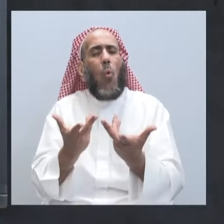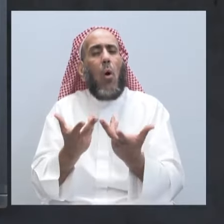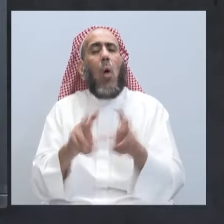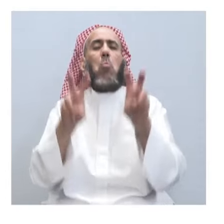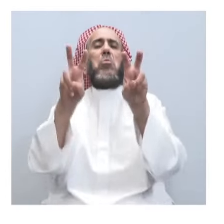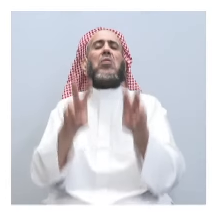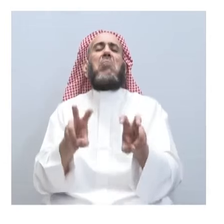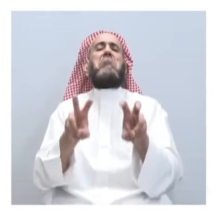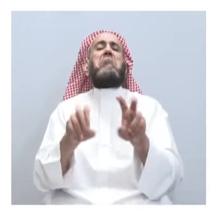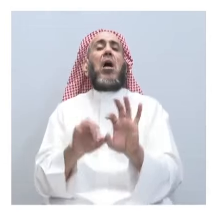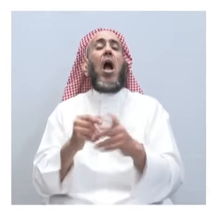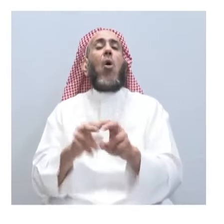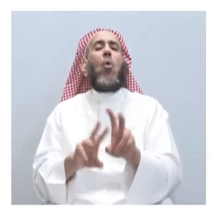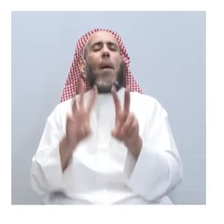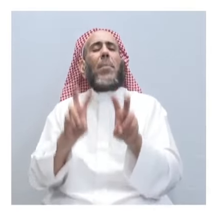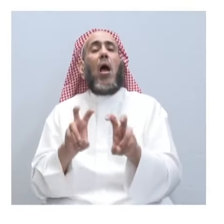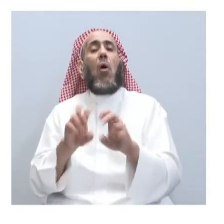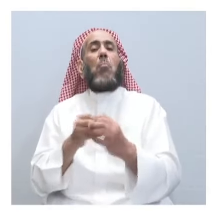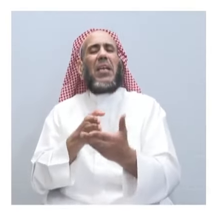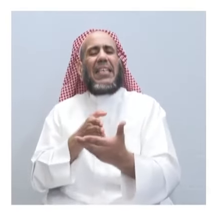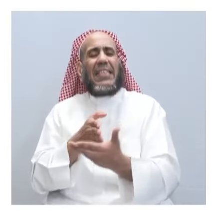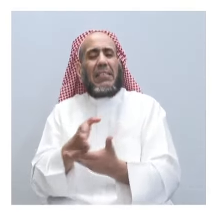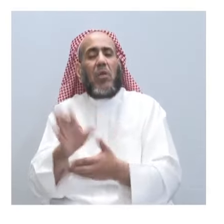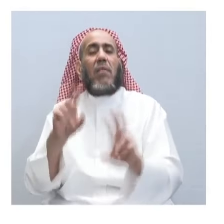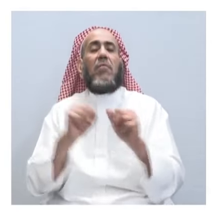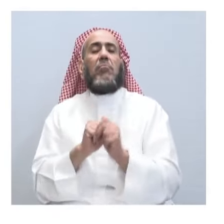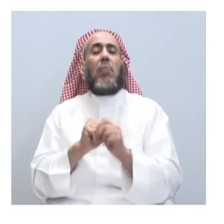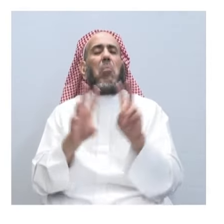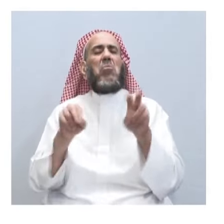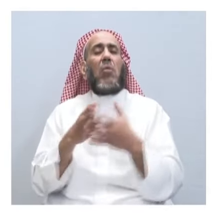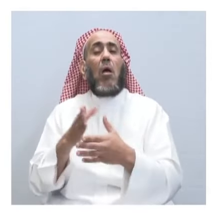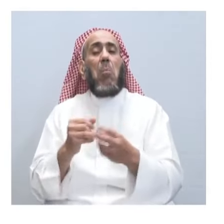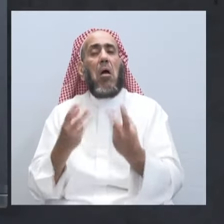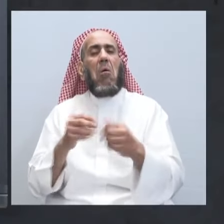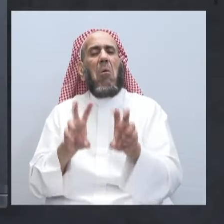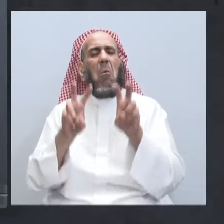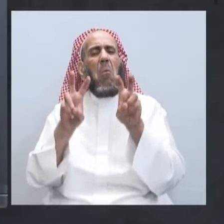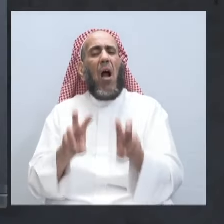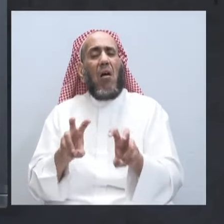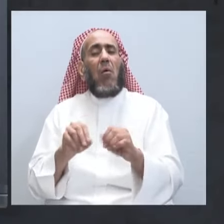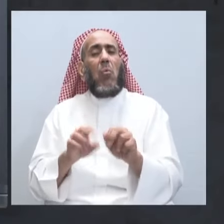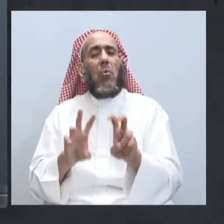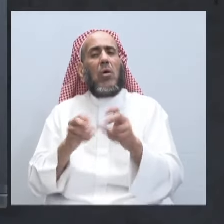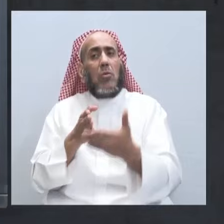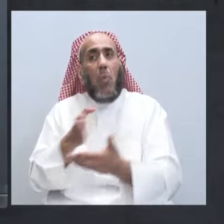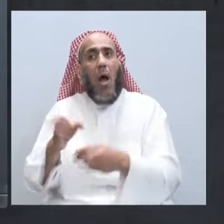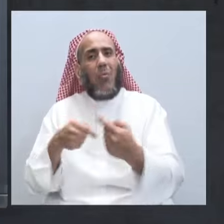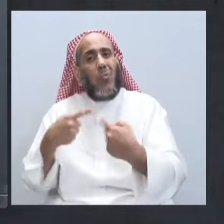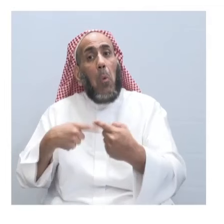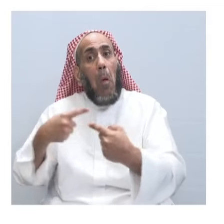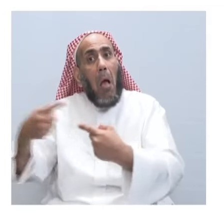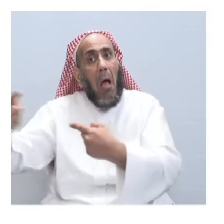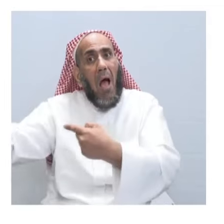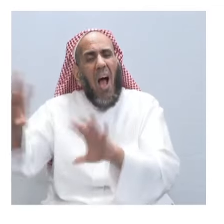احجام او يمنعه من الاستمرار فيه اما يحمله على استمرار او يمنعه عن